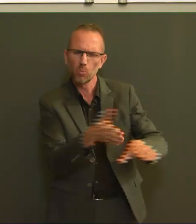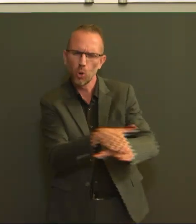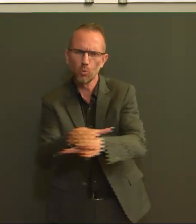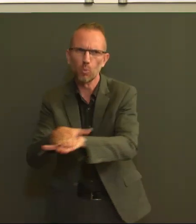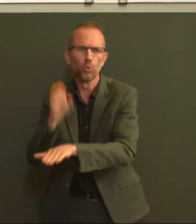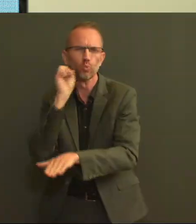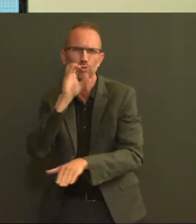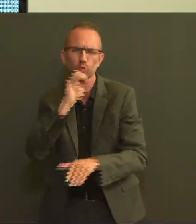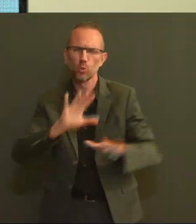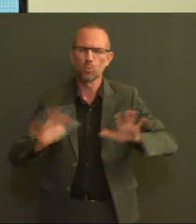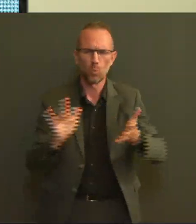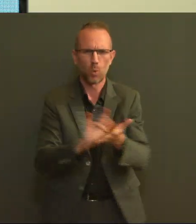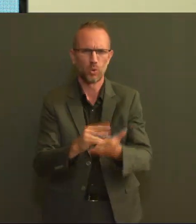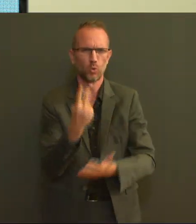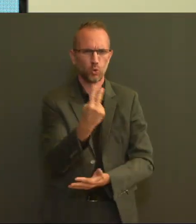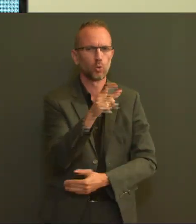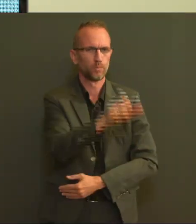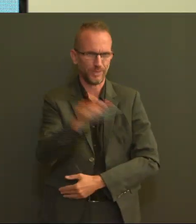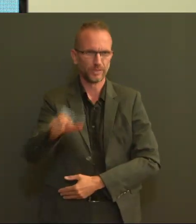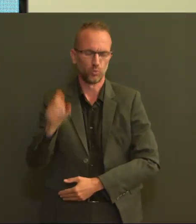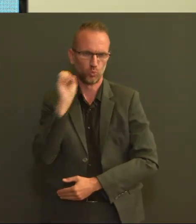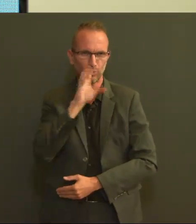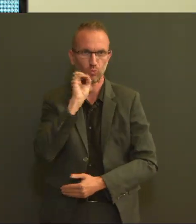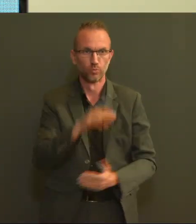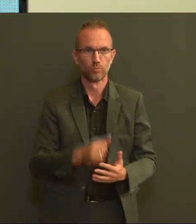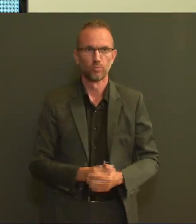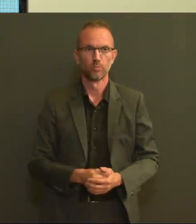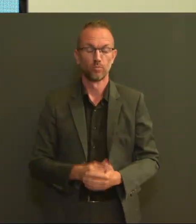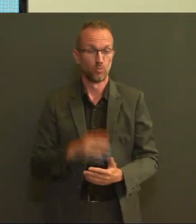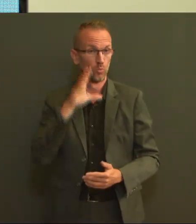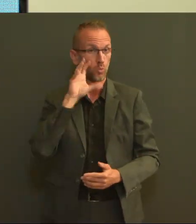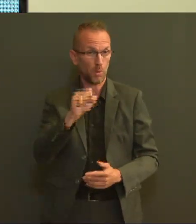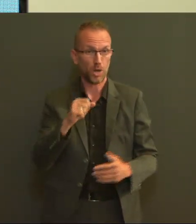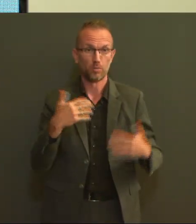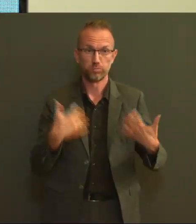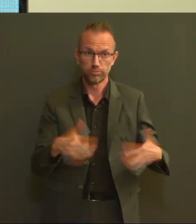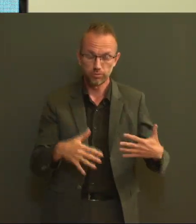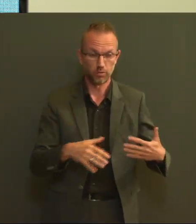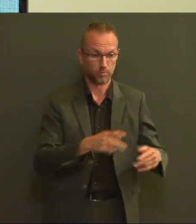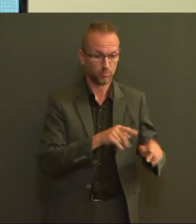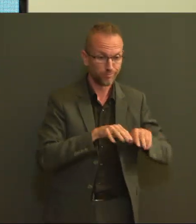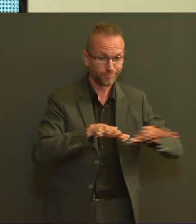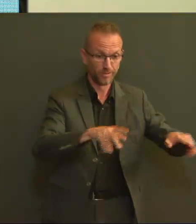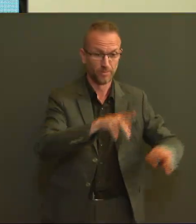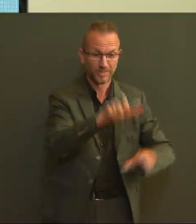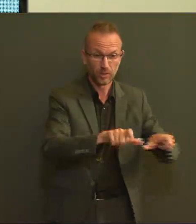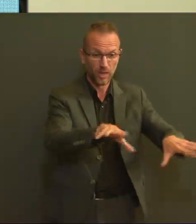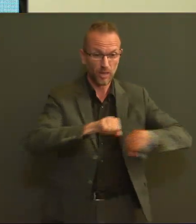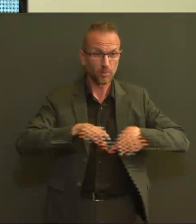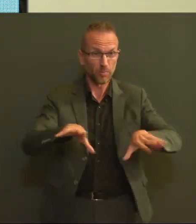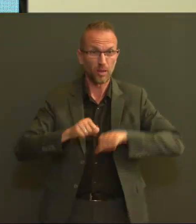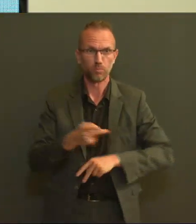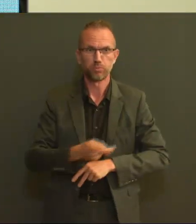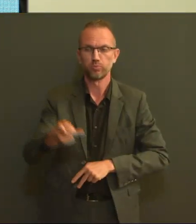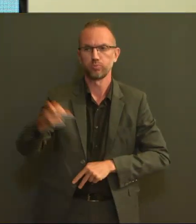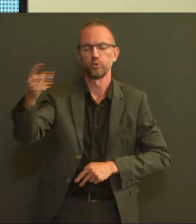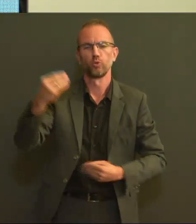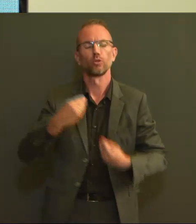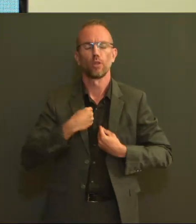L'augmentation rapide du nombre de cas est inquiétante. Le nombre de patients hospitalisés est encore limité, mais ce chiffre est également